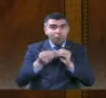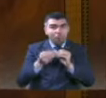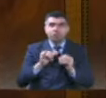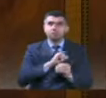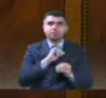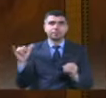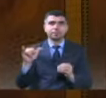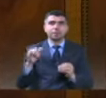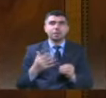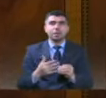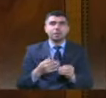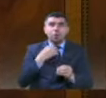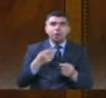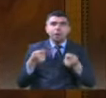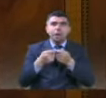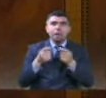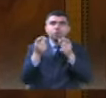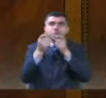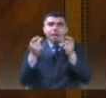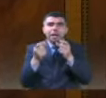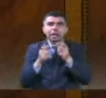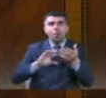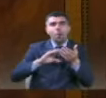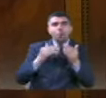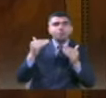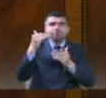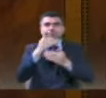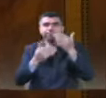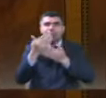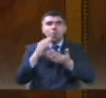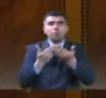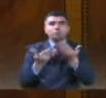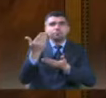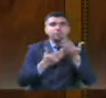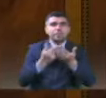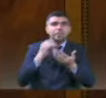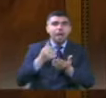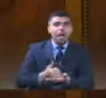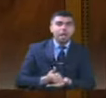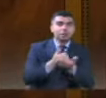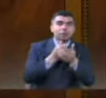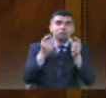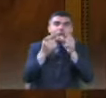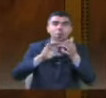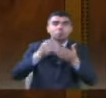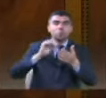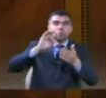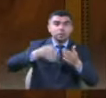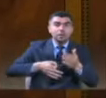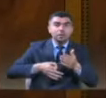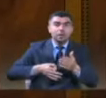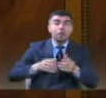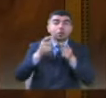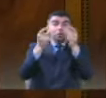المقاولات. المقاولات داخله في معركه ديال التنافسيه، خصنا نساندوا المقاولات ديالنا الجاده، هذا واجب ديالنا، لانه اذا